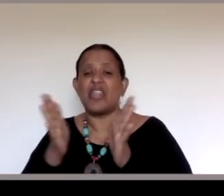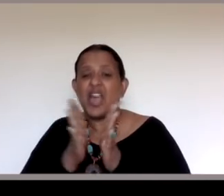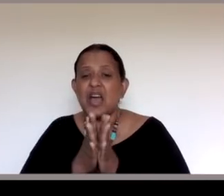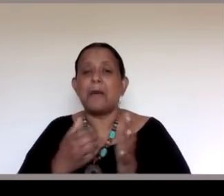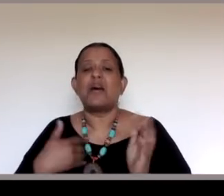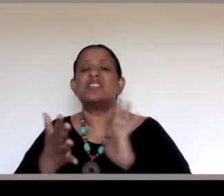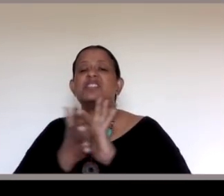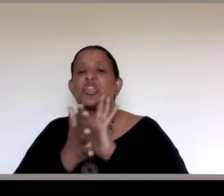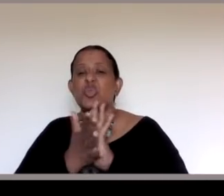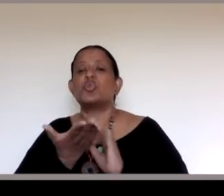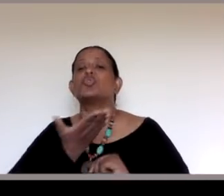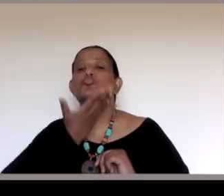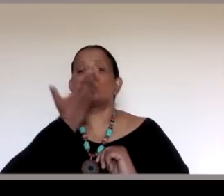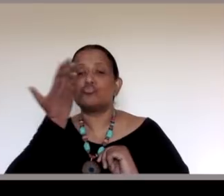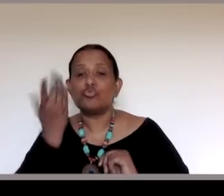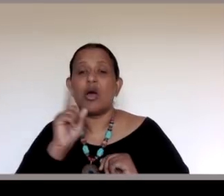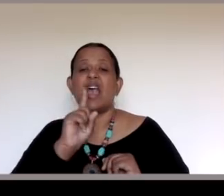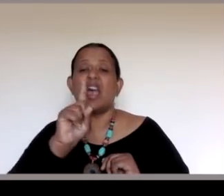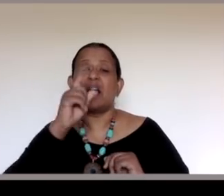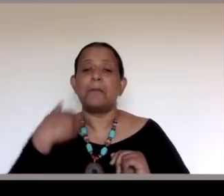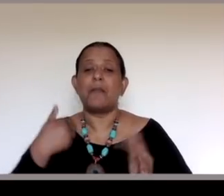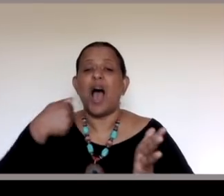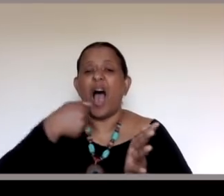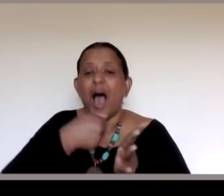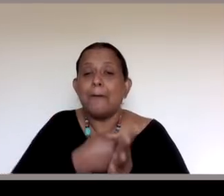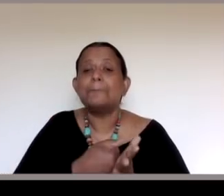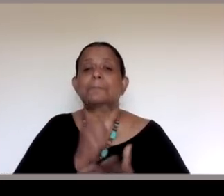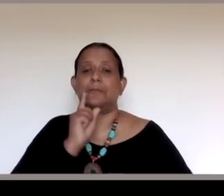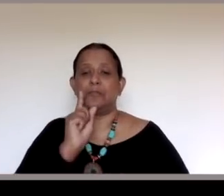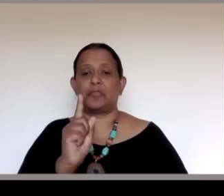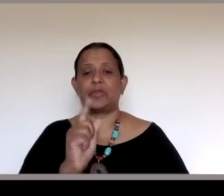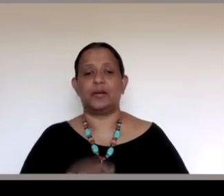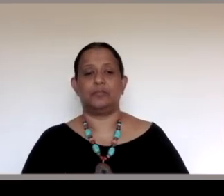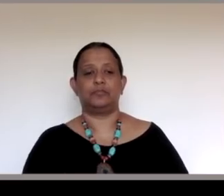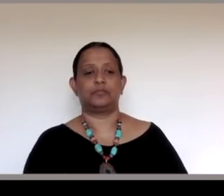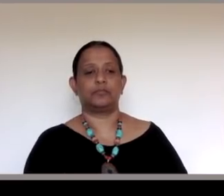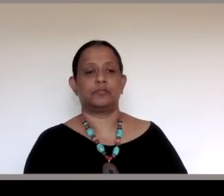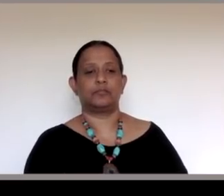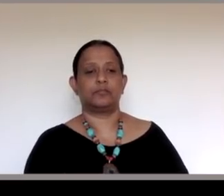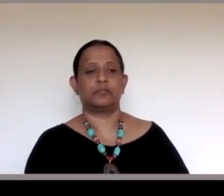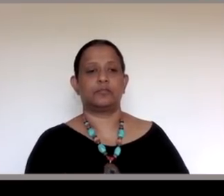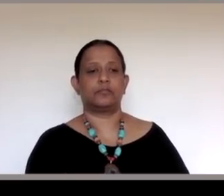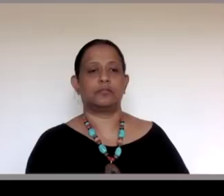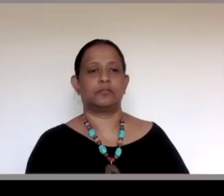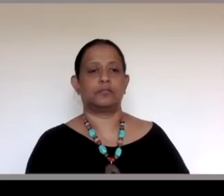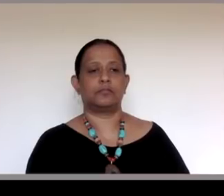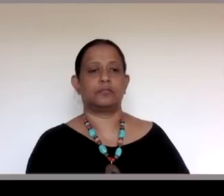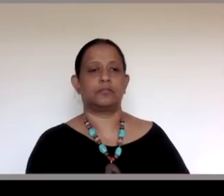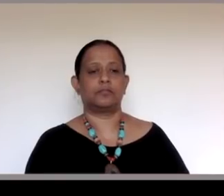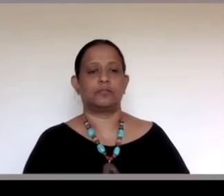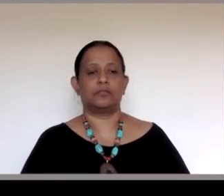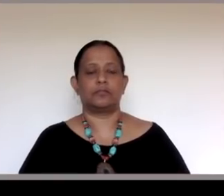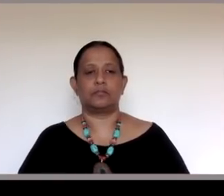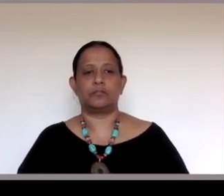சமந்தத்தா தியுனு கராய். கீழ்ப்படிவு உறவுகளை வளர்க்கும். கீதனை கம்பதி தமே அள்ளி ஒள்ளு காரியான் நெக்க